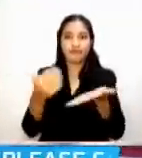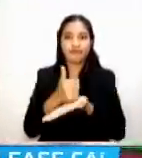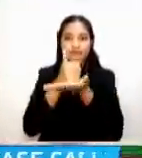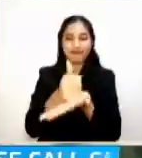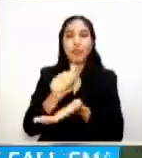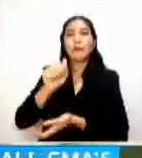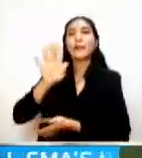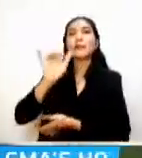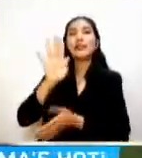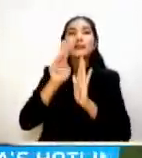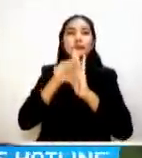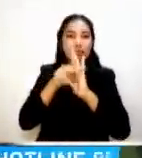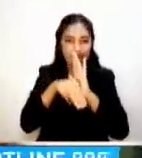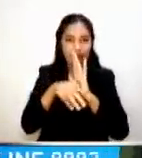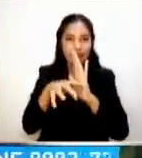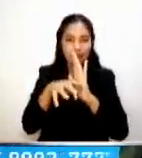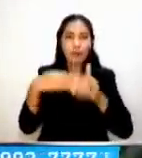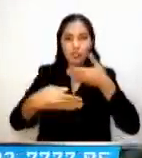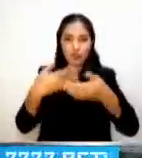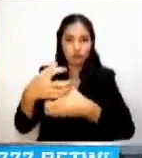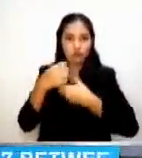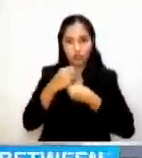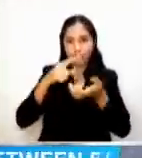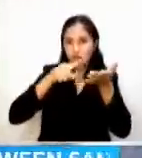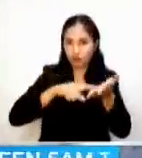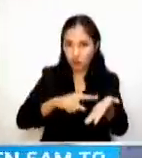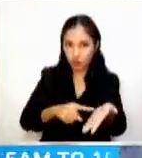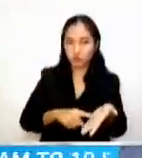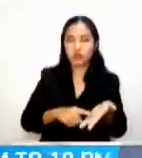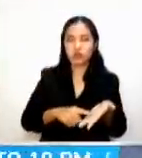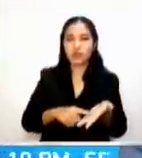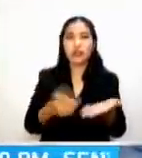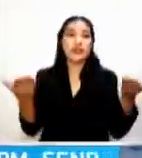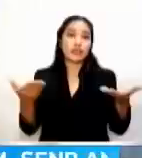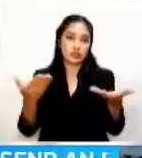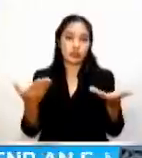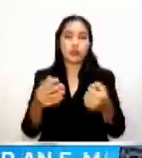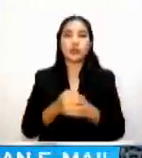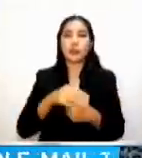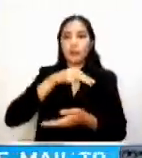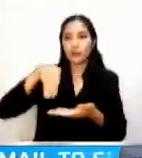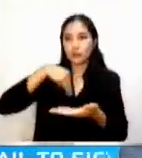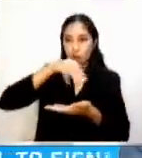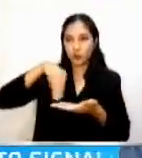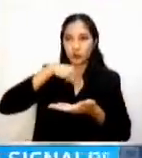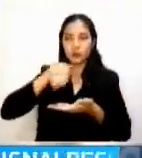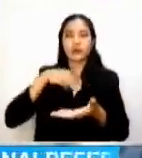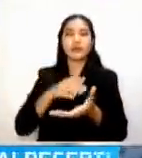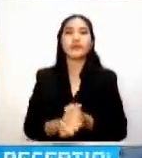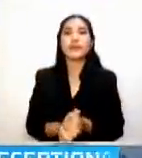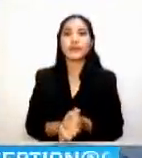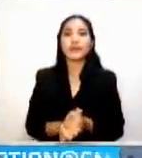ng pagkuha at pag-validate dito ng ayuda sa Mandaluyong. Ang inyong kapuso, Mark Makalalad ng GMA Super Radio,